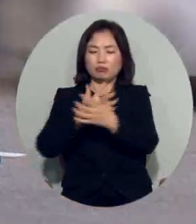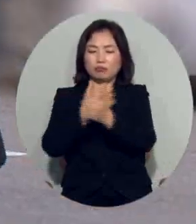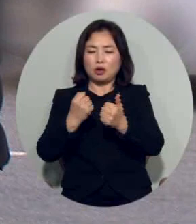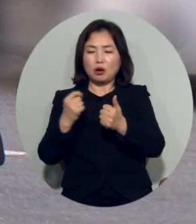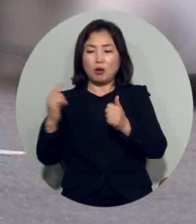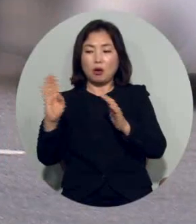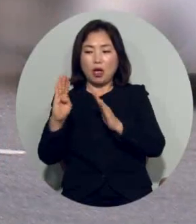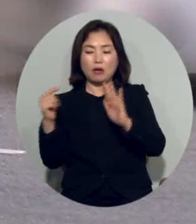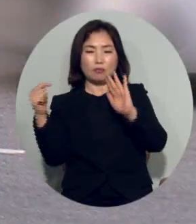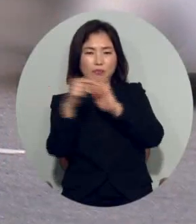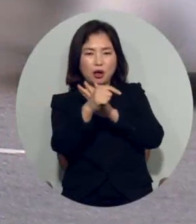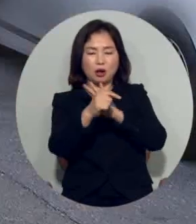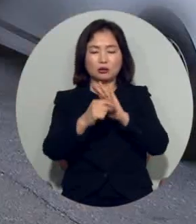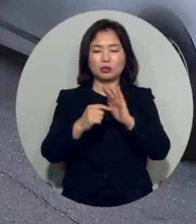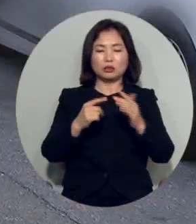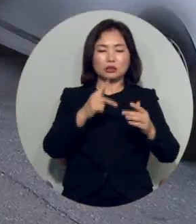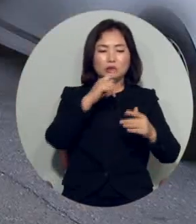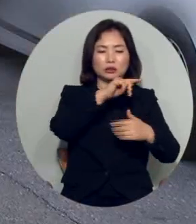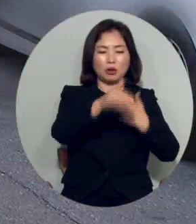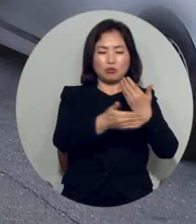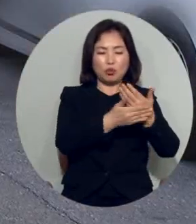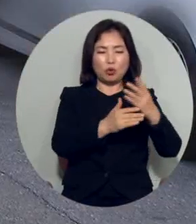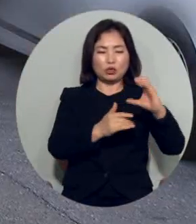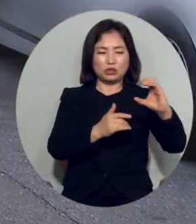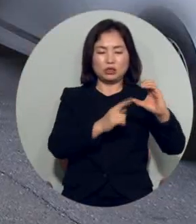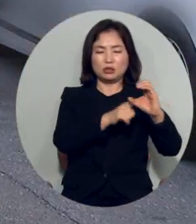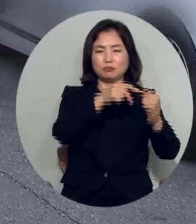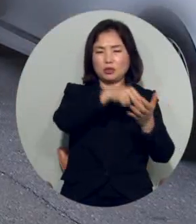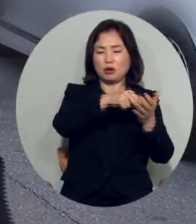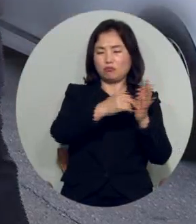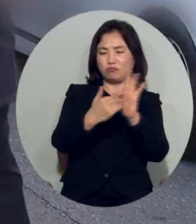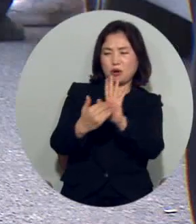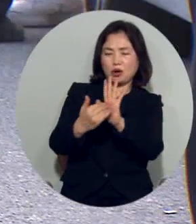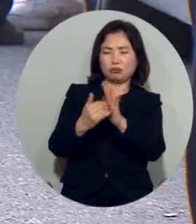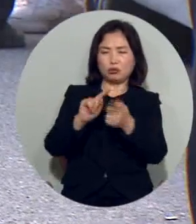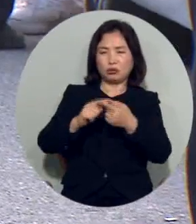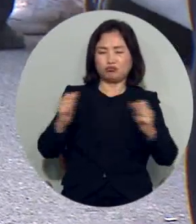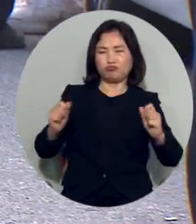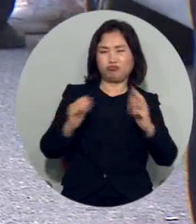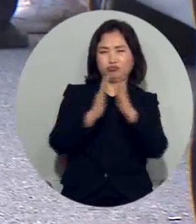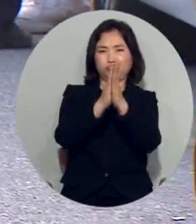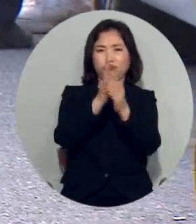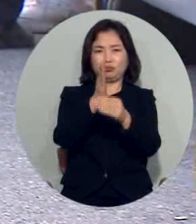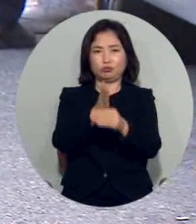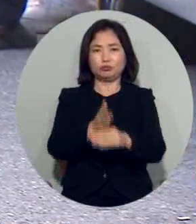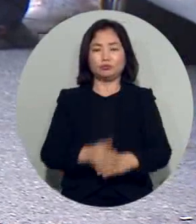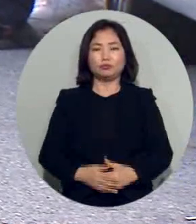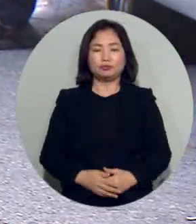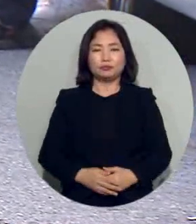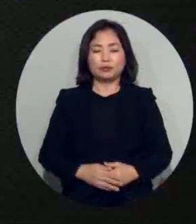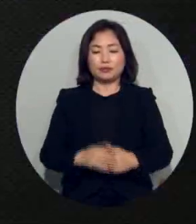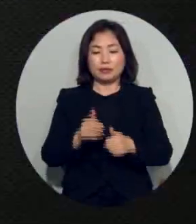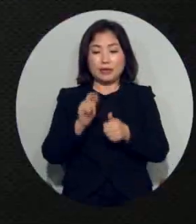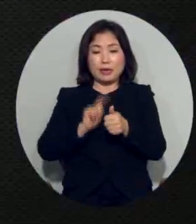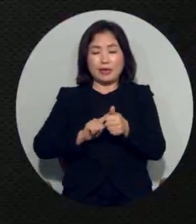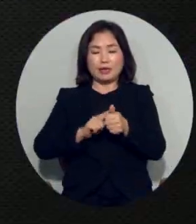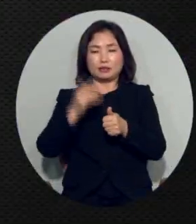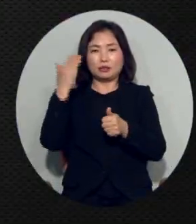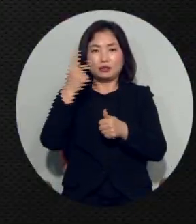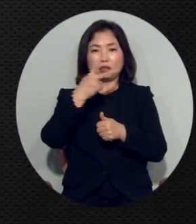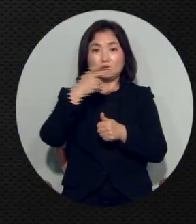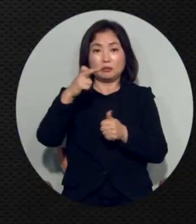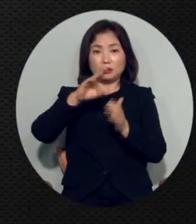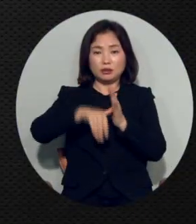하러 온 업체를 담보대출을 준 채권 자책이 막아서며 대치 상황이 벌어졌습니다 a 업체는 지난